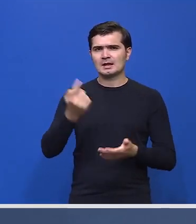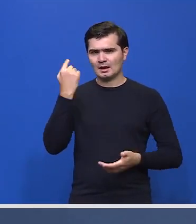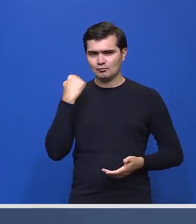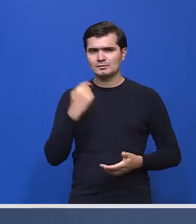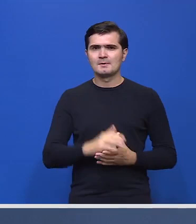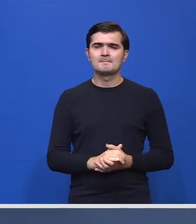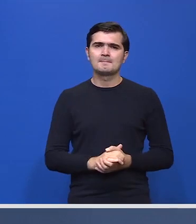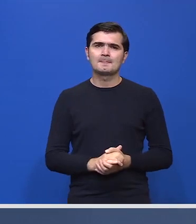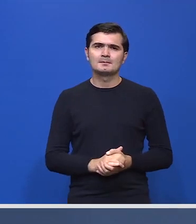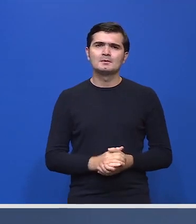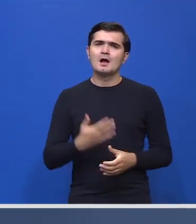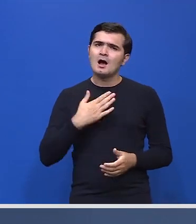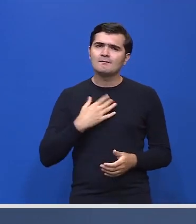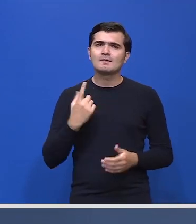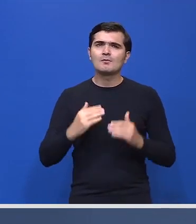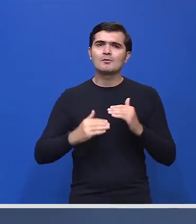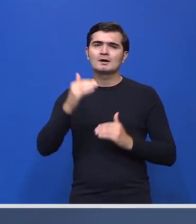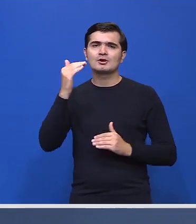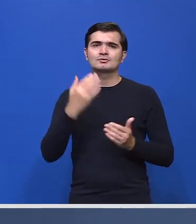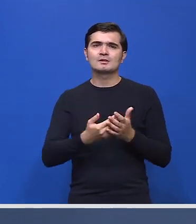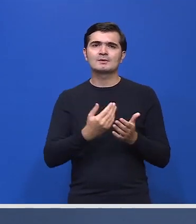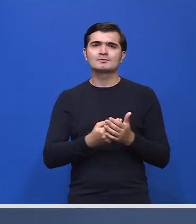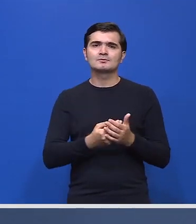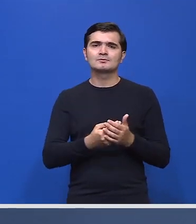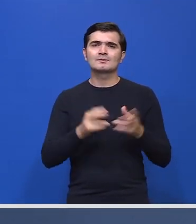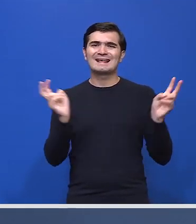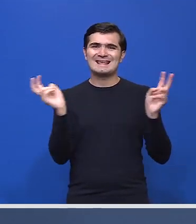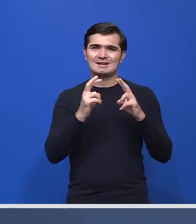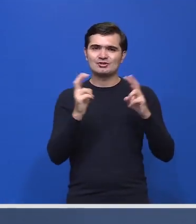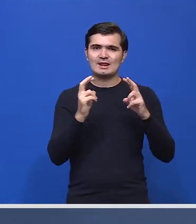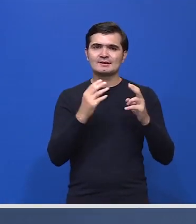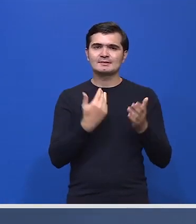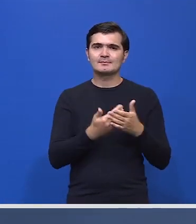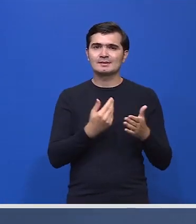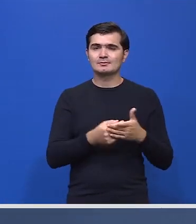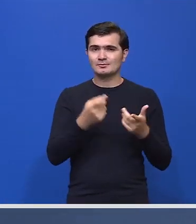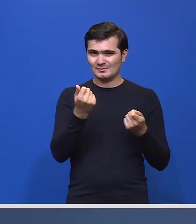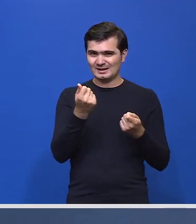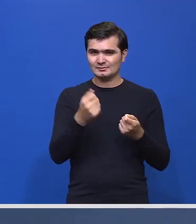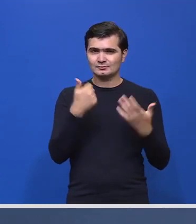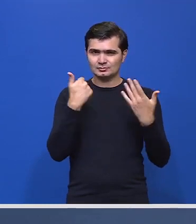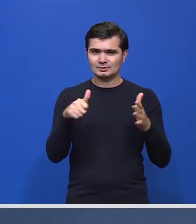precedentă, avem o creștere la energia electrică a prețului cu